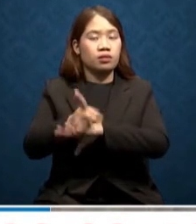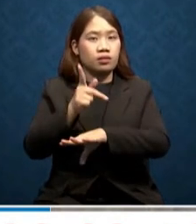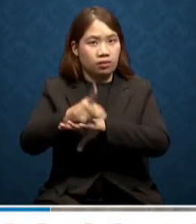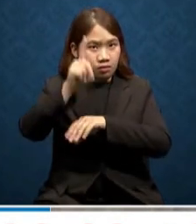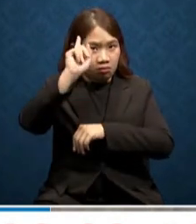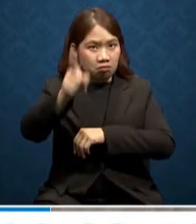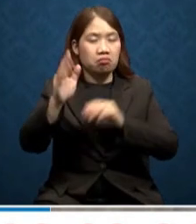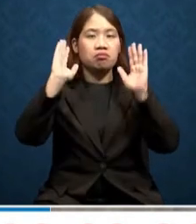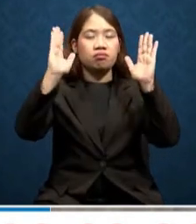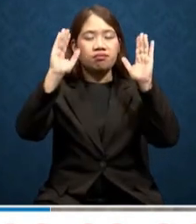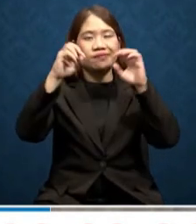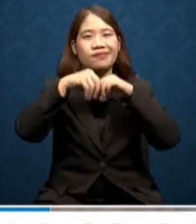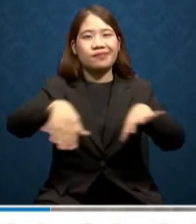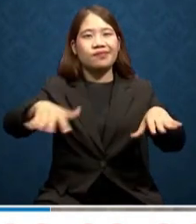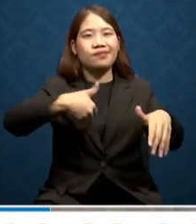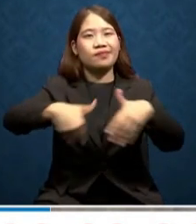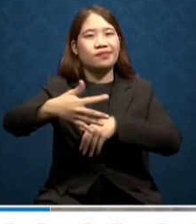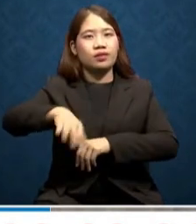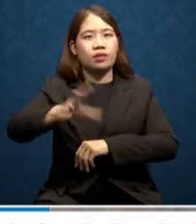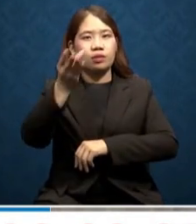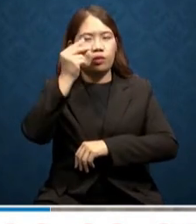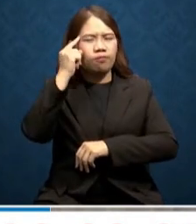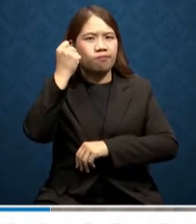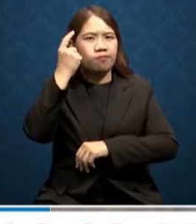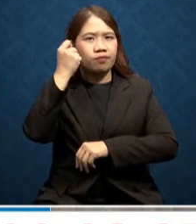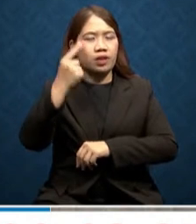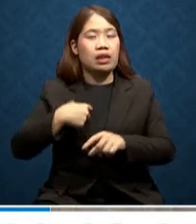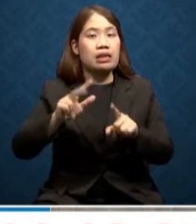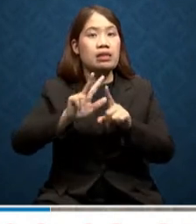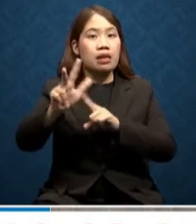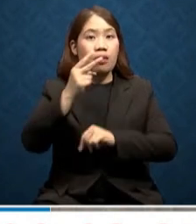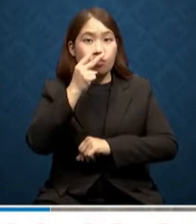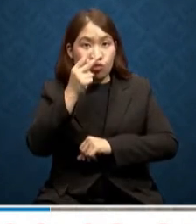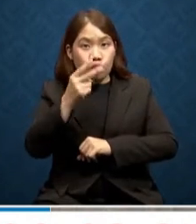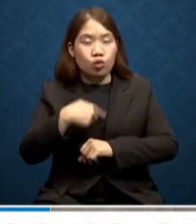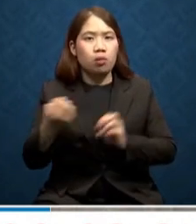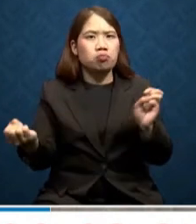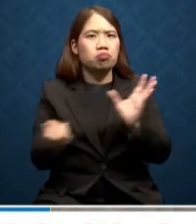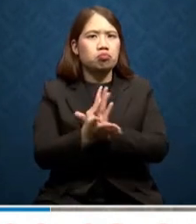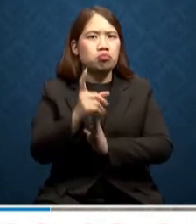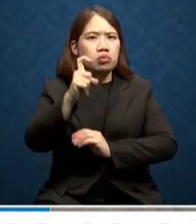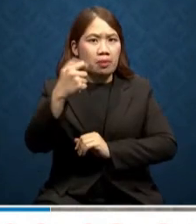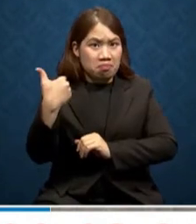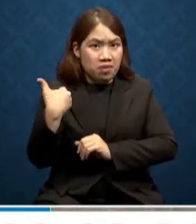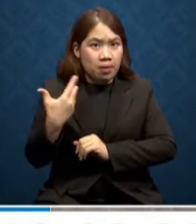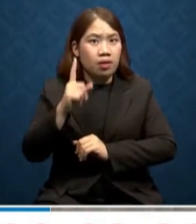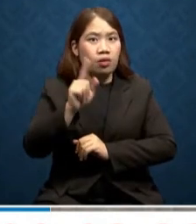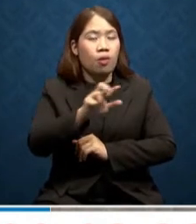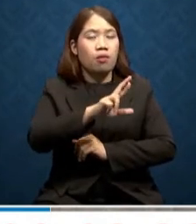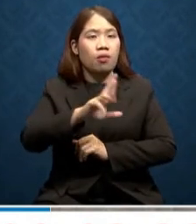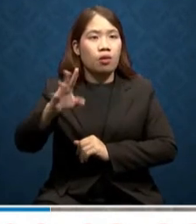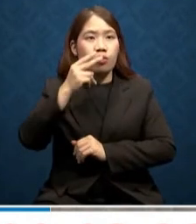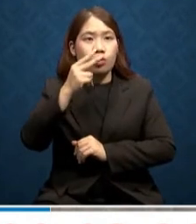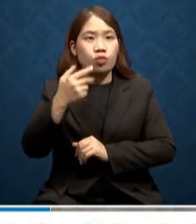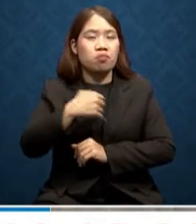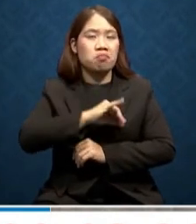ประชาชนได้ทราบนะครับ 3ขอให้สำรวจความเสียหายที่เกิดขึ้นกับผู้บริโภคอย่างเป็นระบบนะฮะไม่ว่าจะเป็นการถูกเปลี่ยน